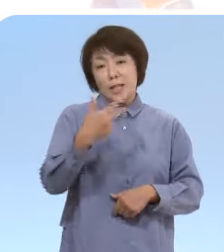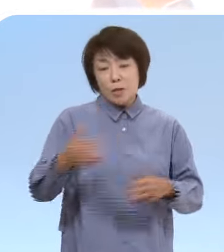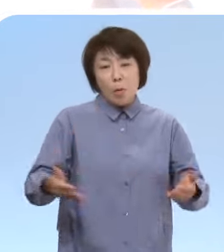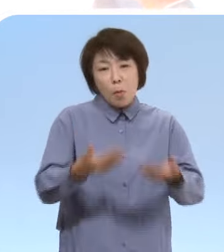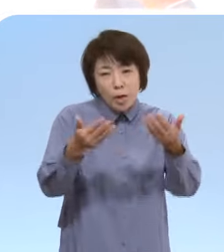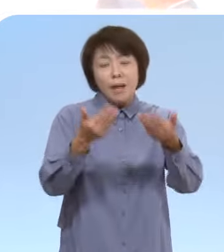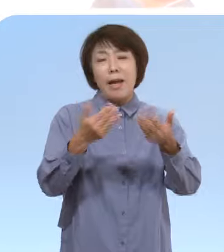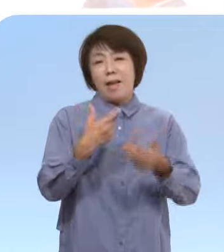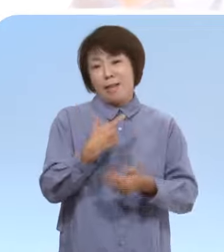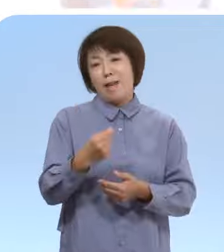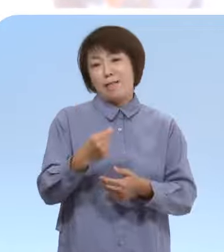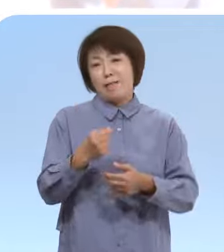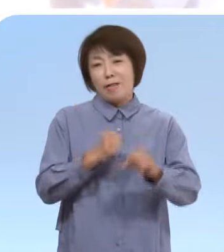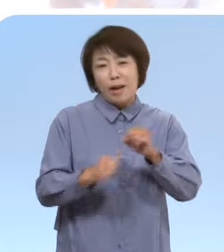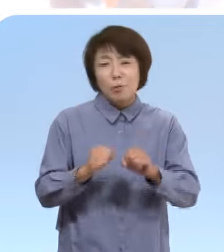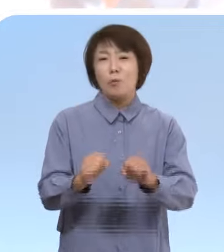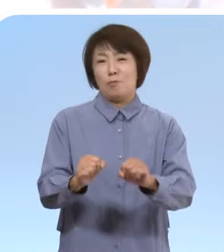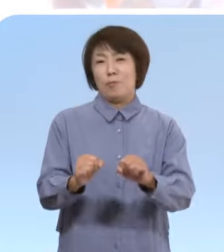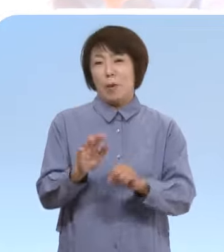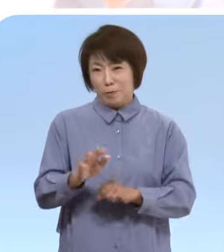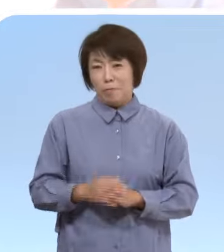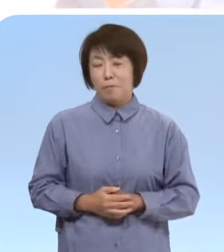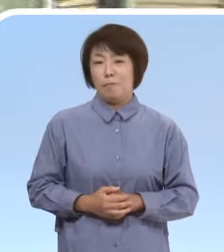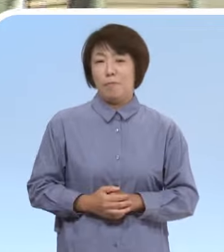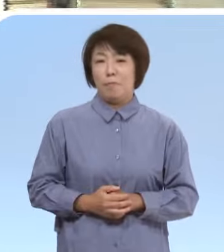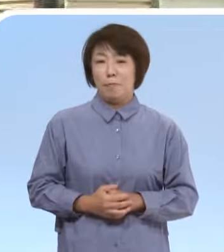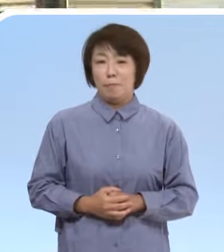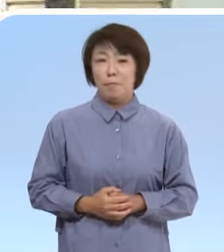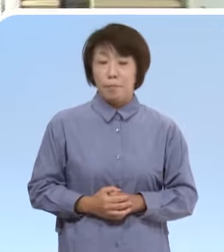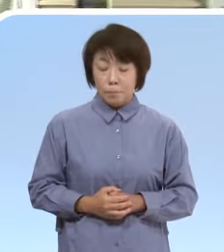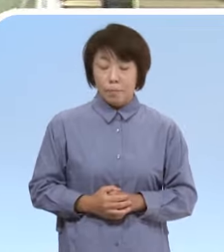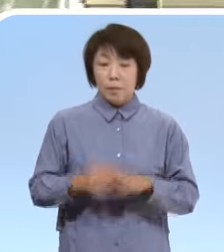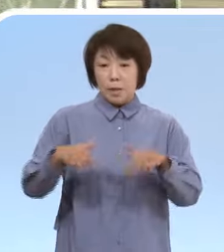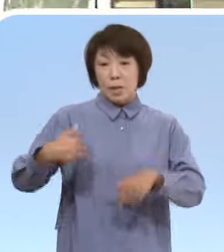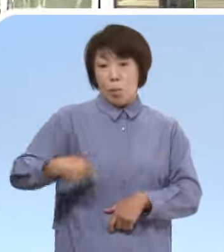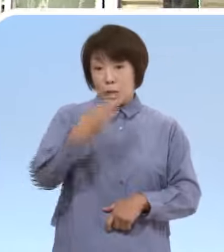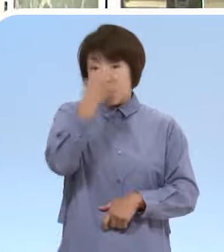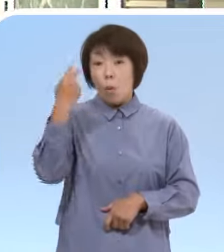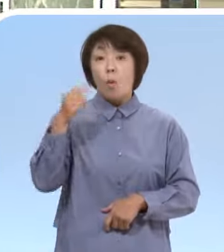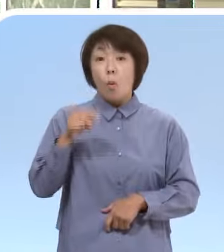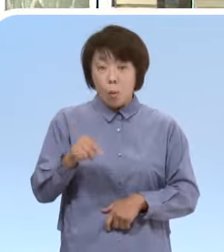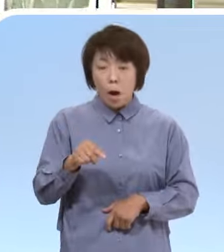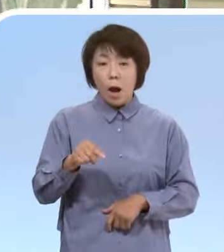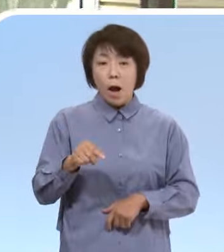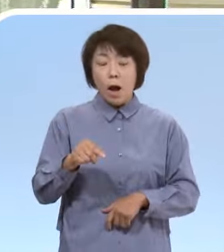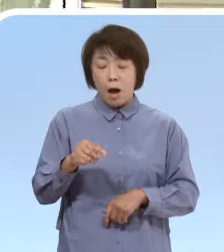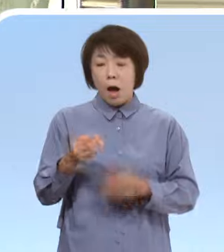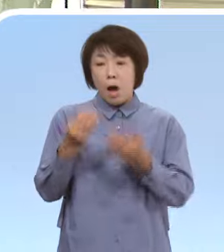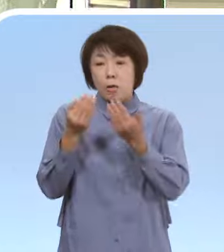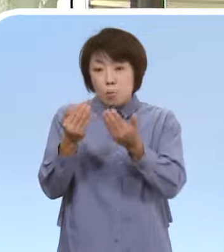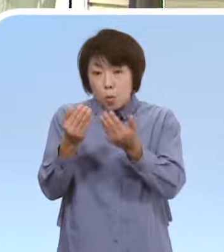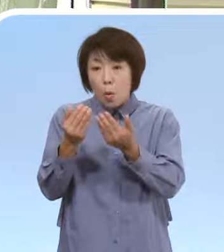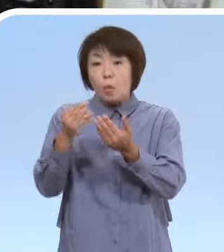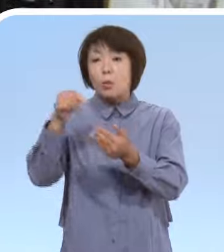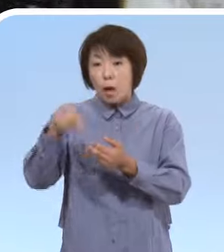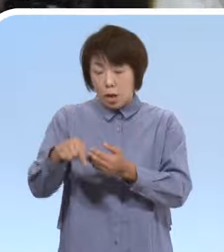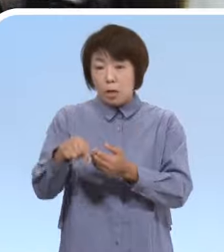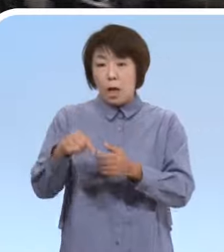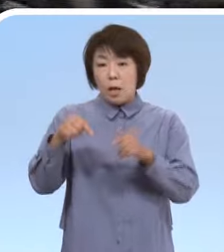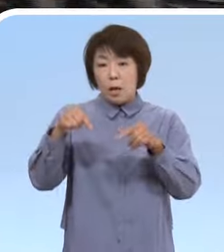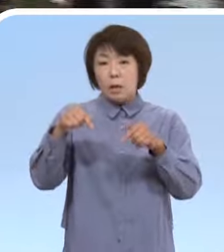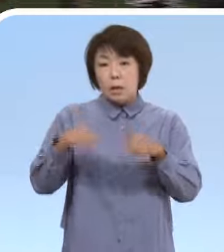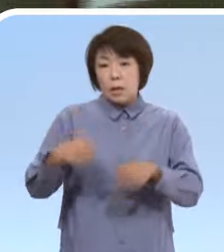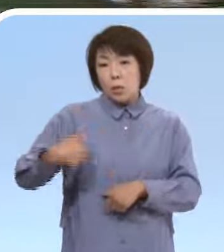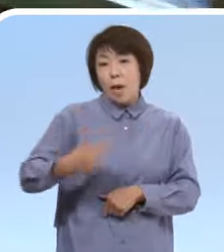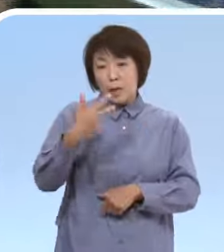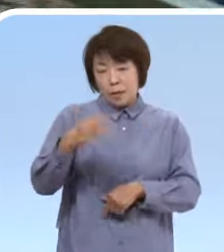を盛り上げようという活動をしています。 西脇高校では探究の授業の中で